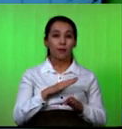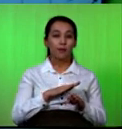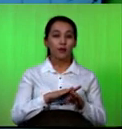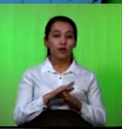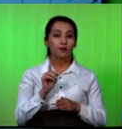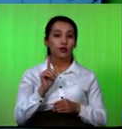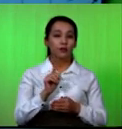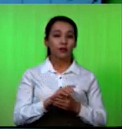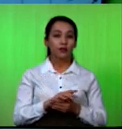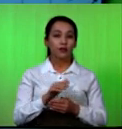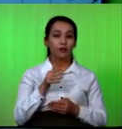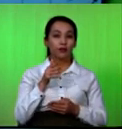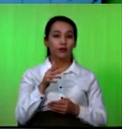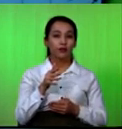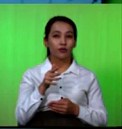bu